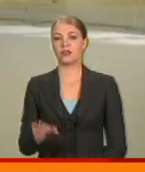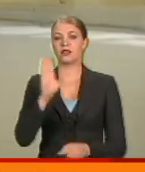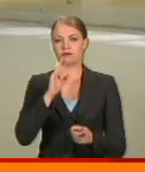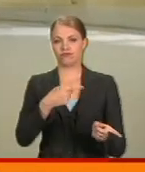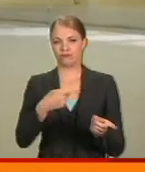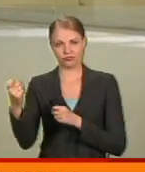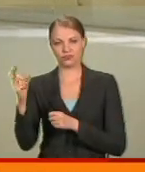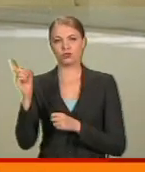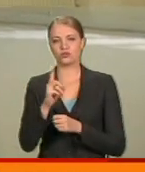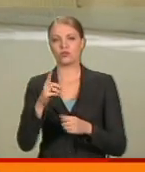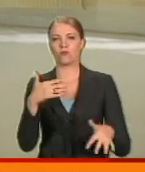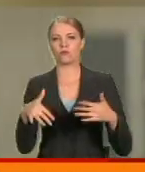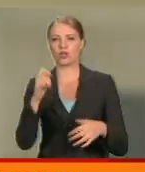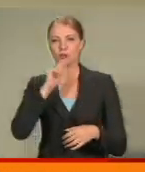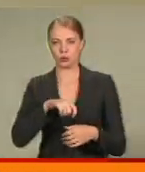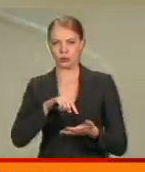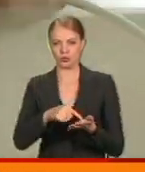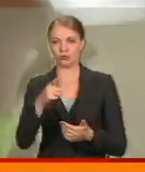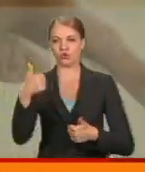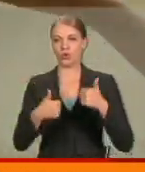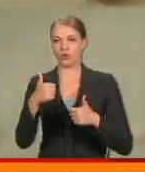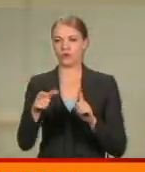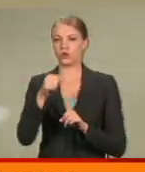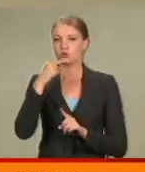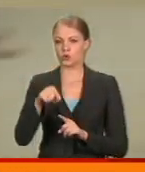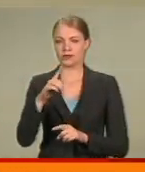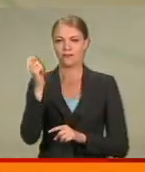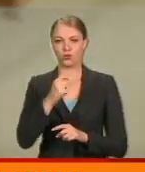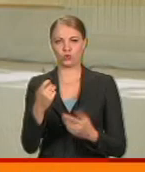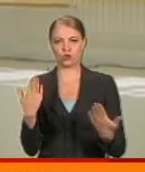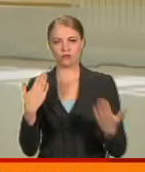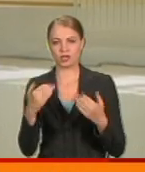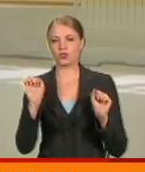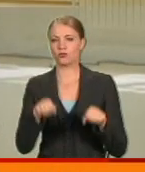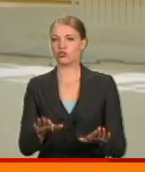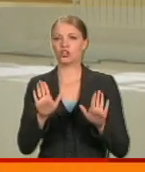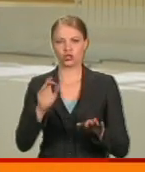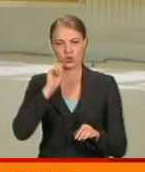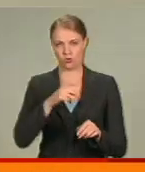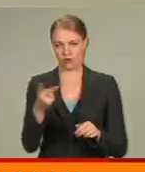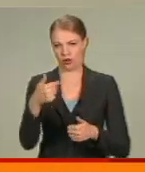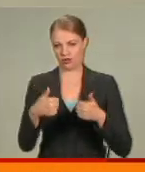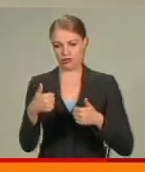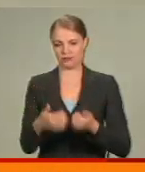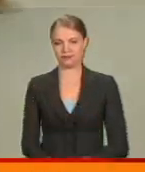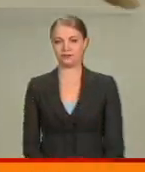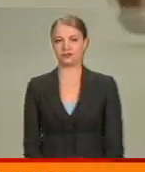Романову переманила, аби послабити українські позиції, бо конкурувати з Росією в художній гімнастиці може лише Україна.